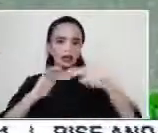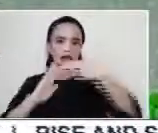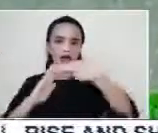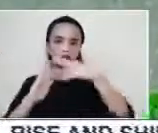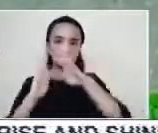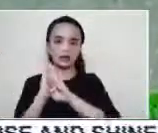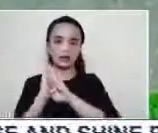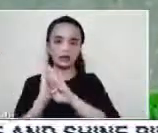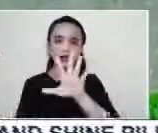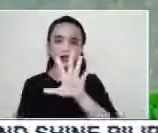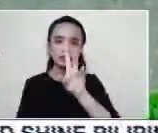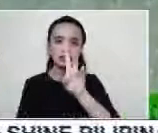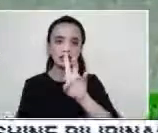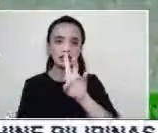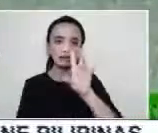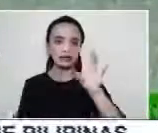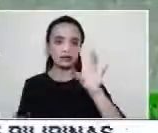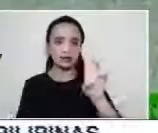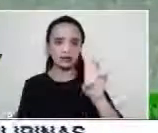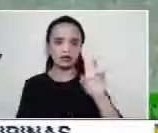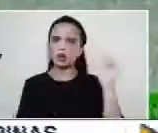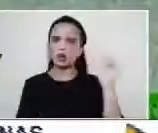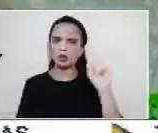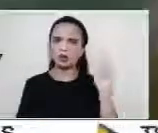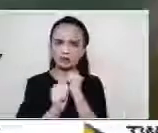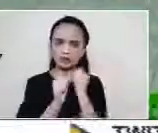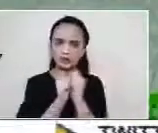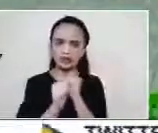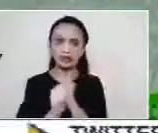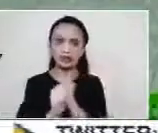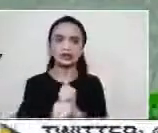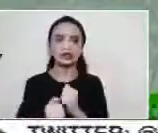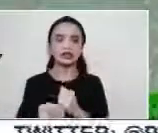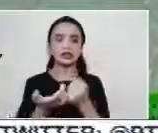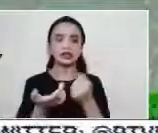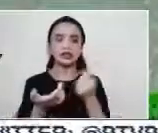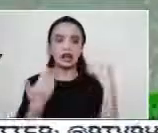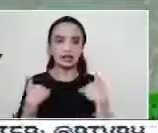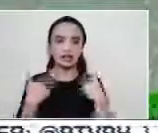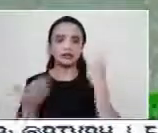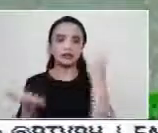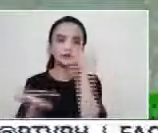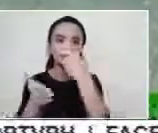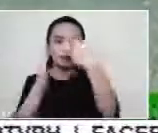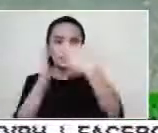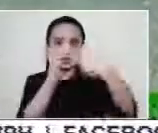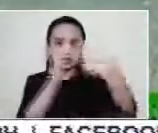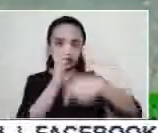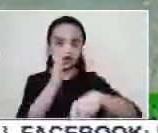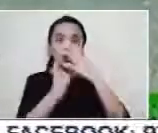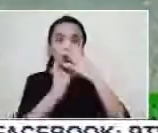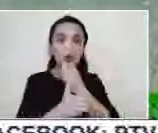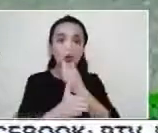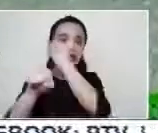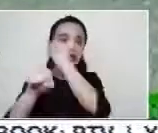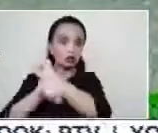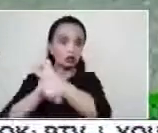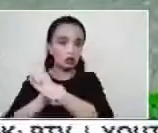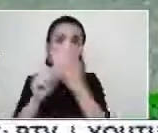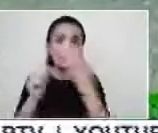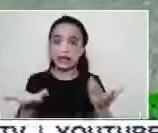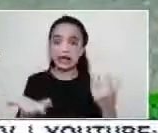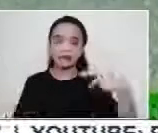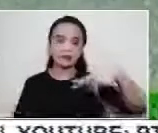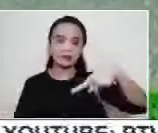panukalang pagbubuwis sa POGO sa forma ng 5% gaming tax at